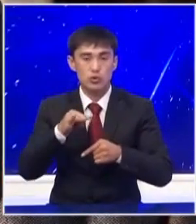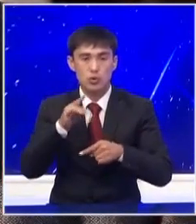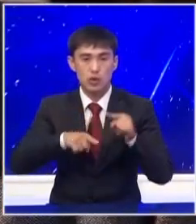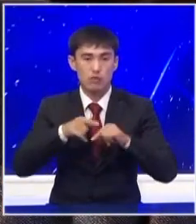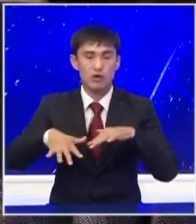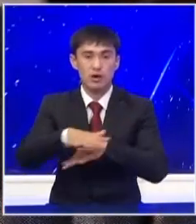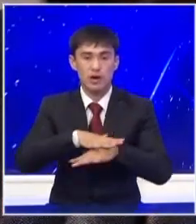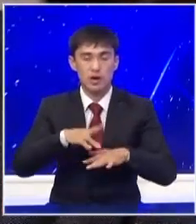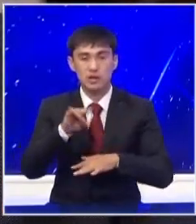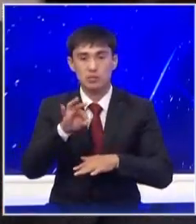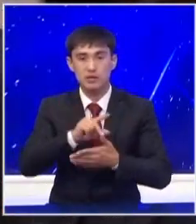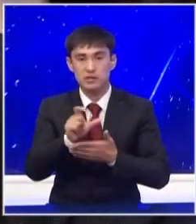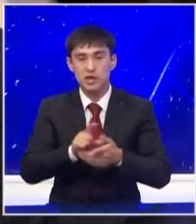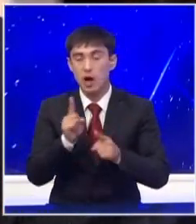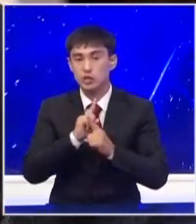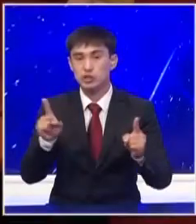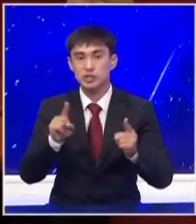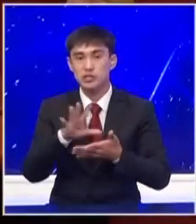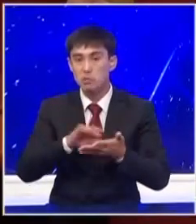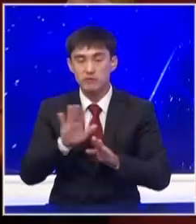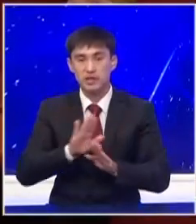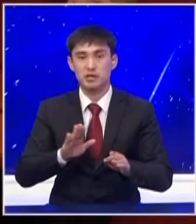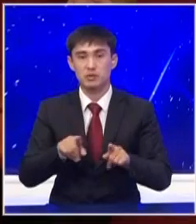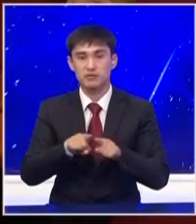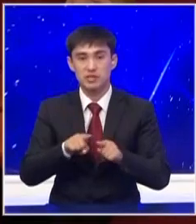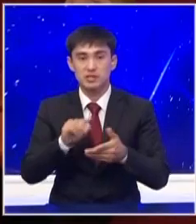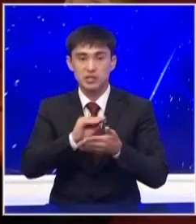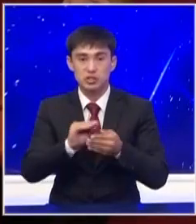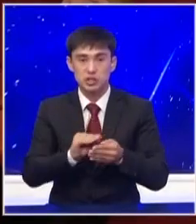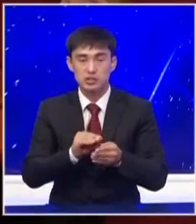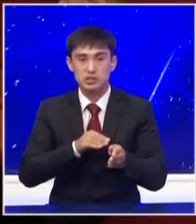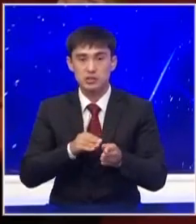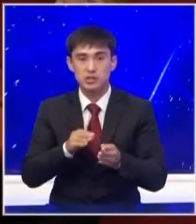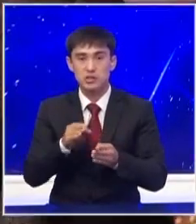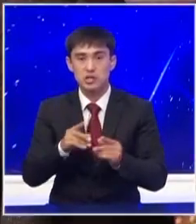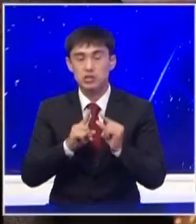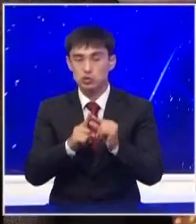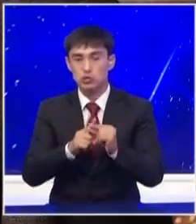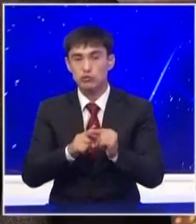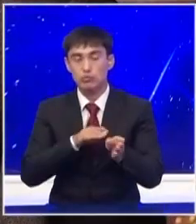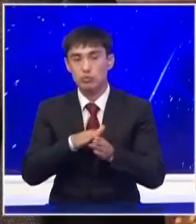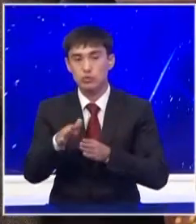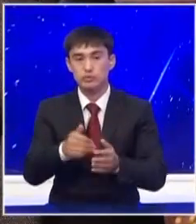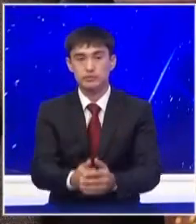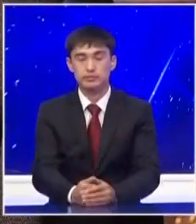стихотворения Кыдыра Байдюсенова отличаются неповторимым стилем написания, содержательностью и остротой слова.